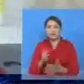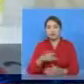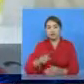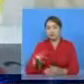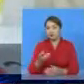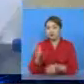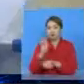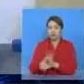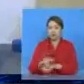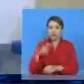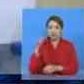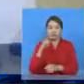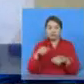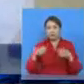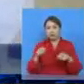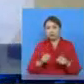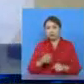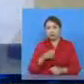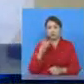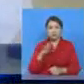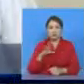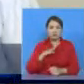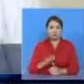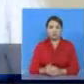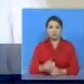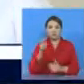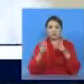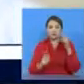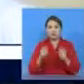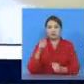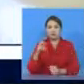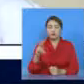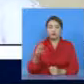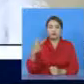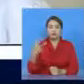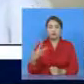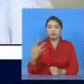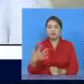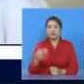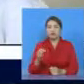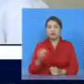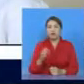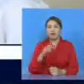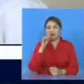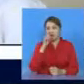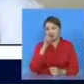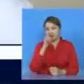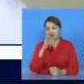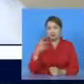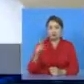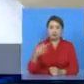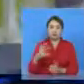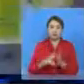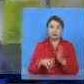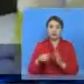ауданынан келген шаруалардың саудасы қыза түсті. Сүт 225, айран 270 теңгеден, қаймақ